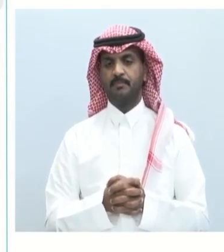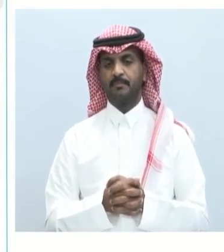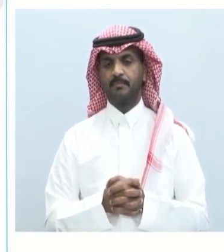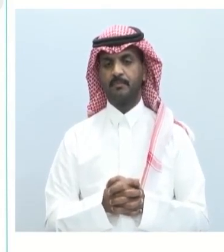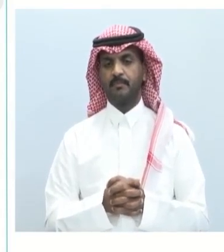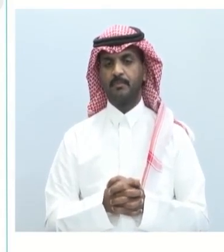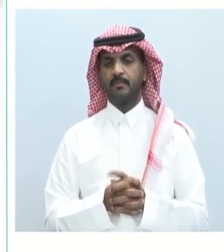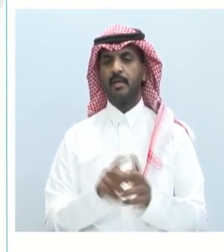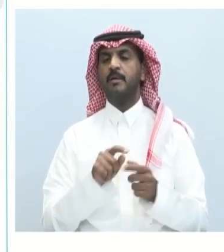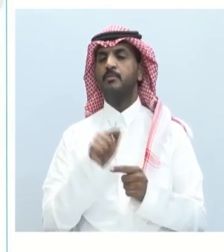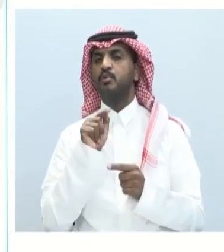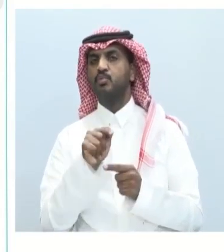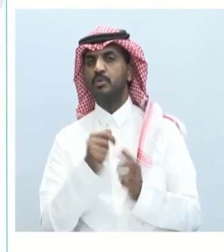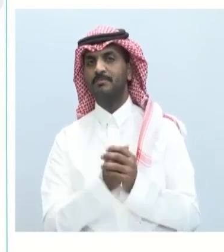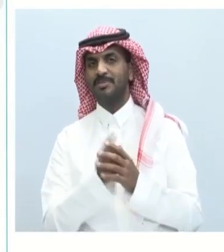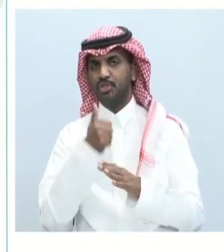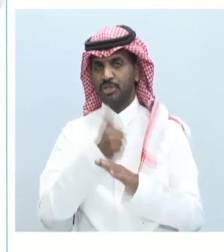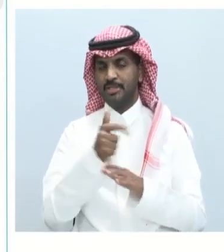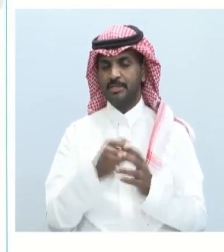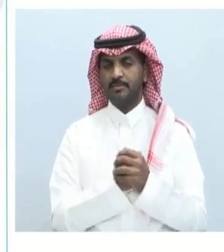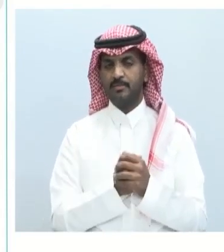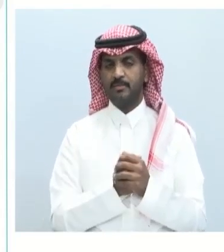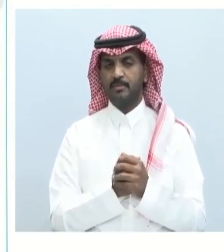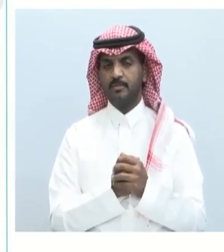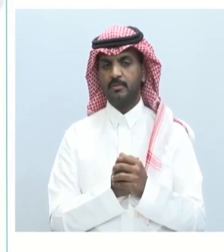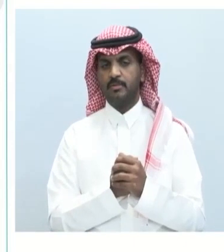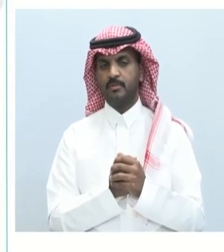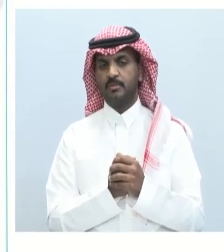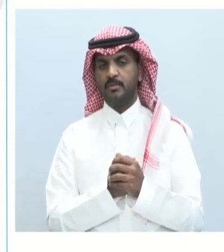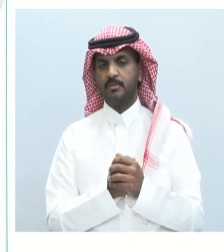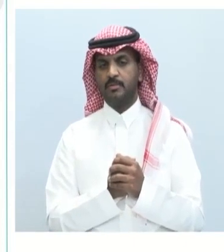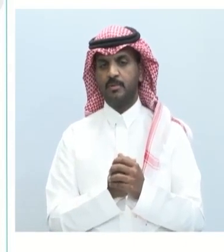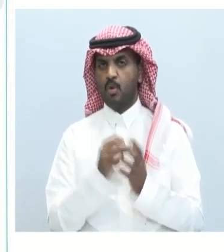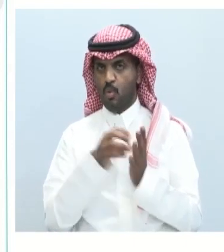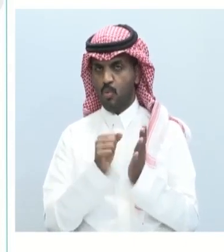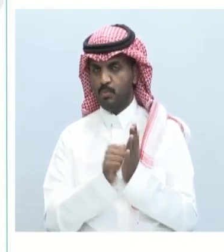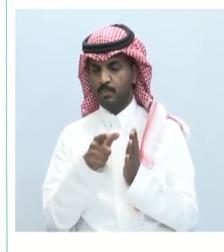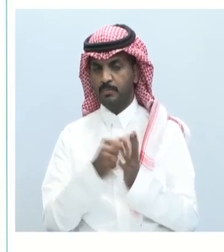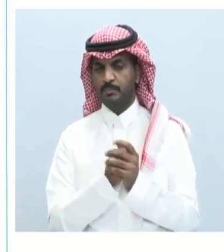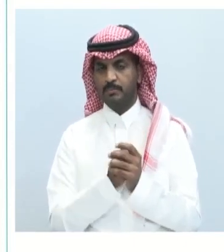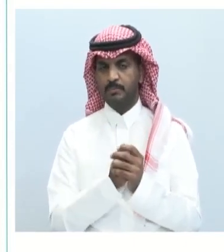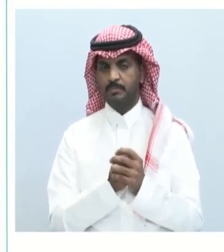من علامه تبويب الشريط الرئيسي هم وفي مجموعه السجلات ايضا نقوم